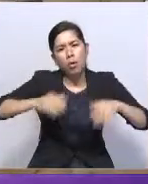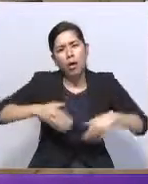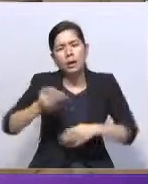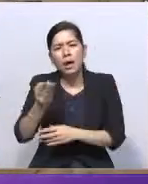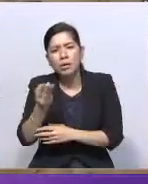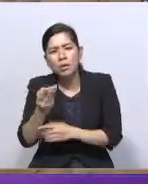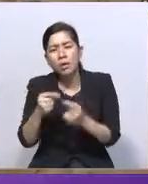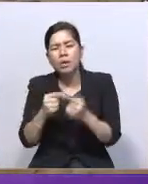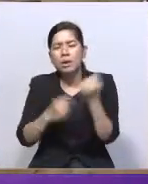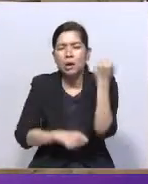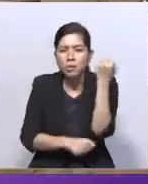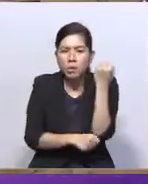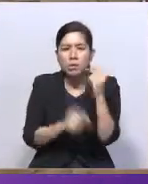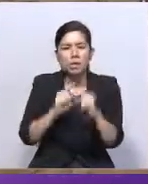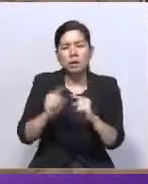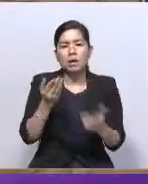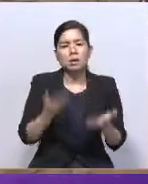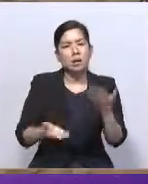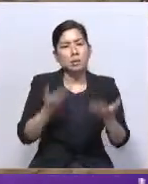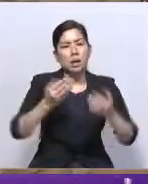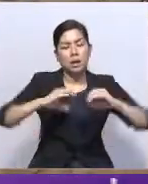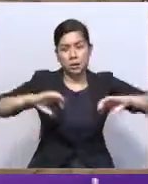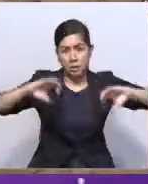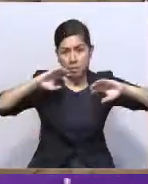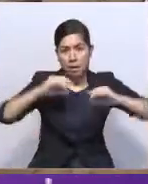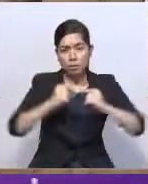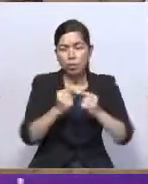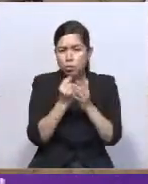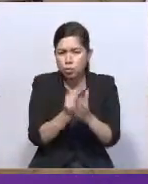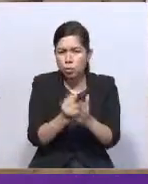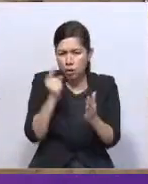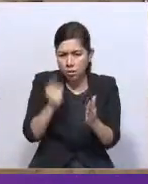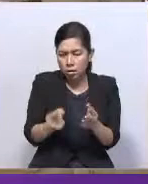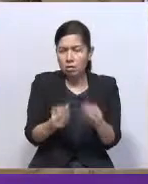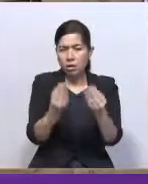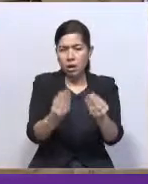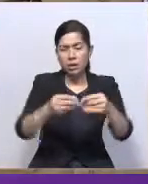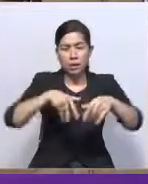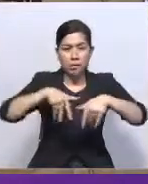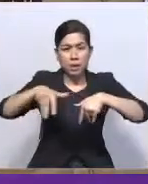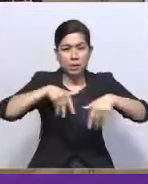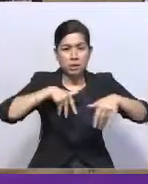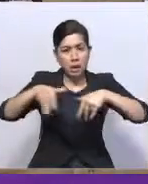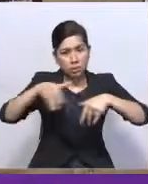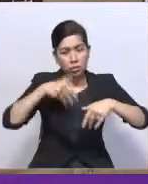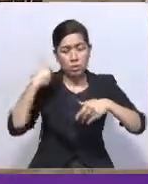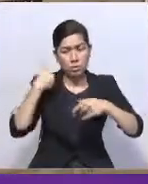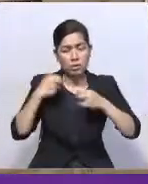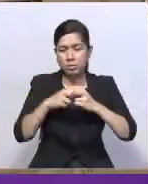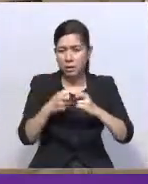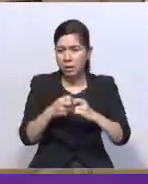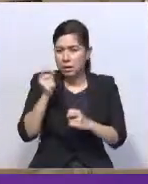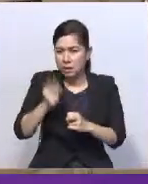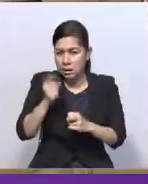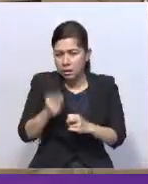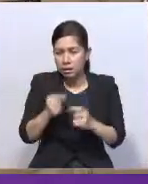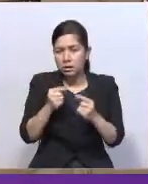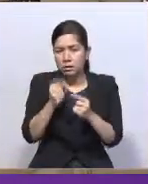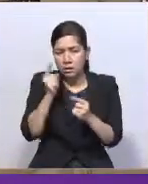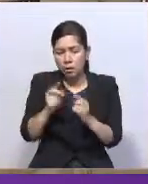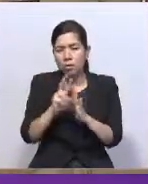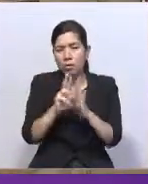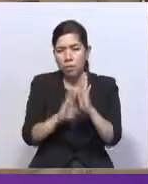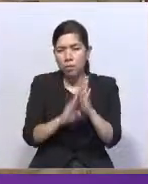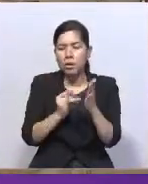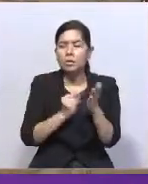ไร้เนี่ยนะครับเรารัฐบาลช่วยก็ต้องให้ถึงมือพี่น้องที่ได้รับอย่างเต็มเม็ดเต็มหน่วยและถูกต้องหมดนะครับ